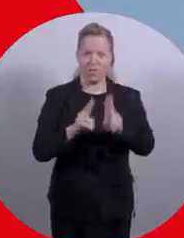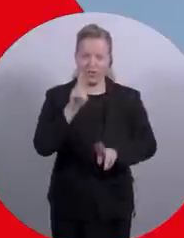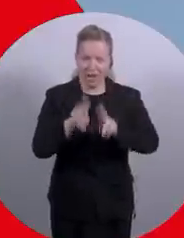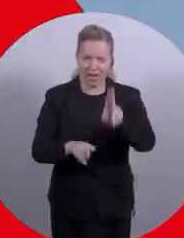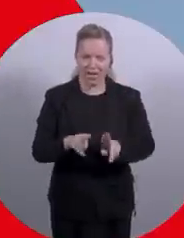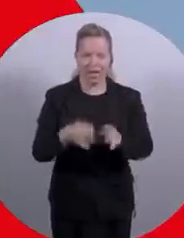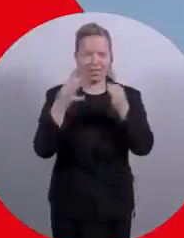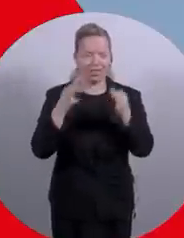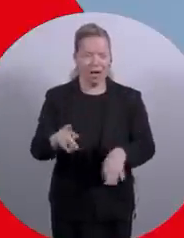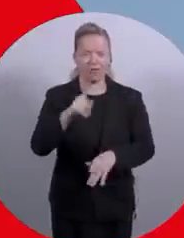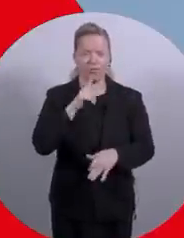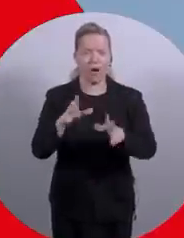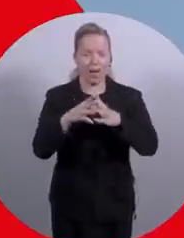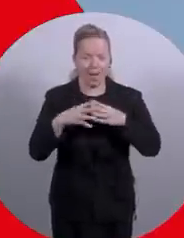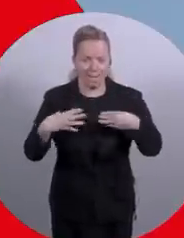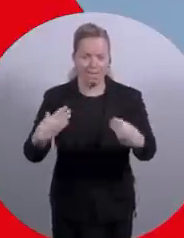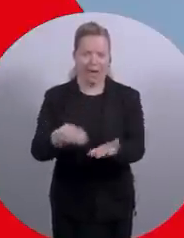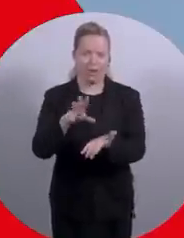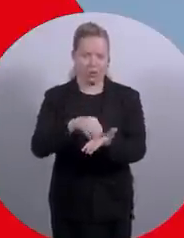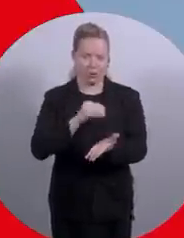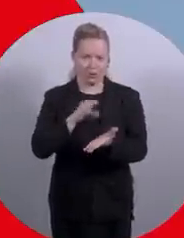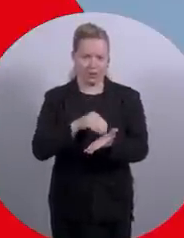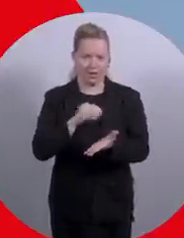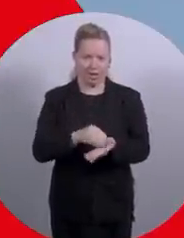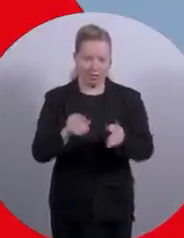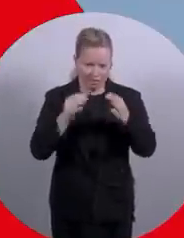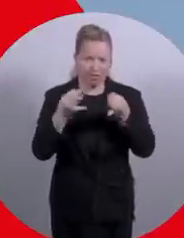gemeinnützig vonstatten gehen